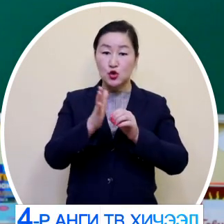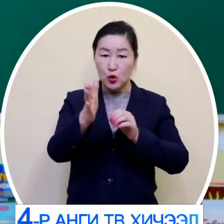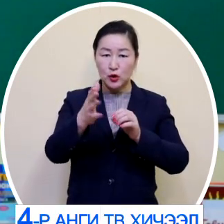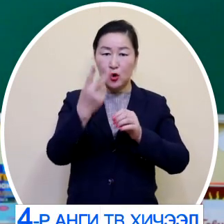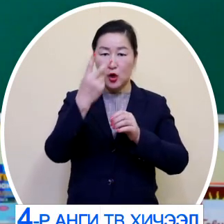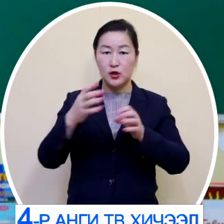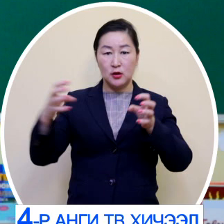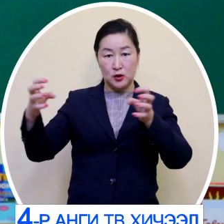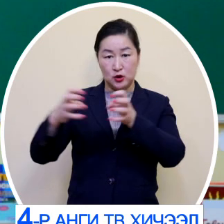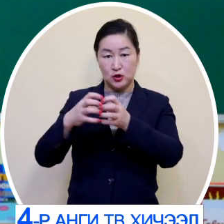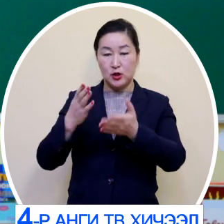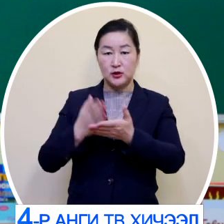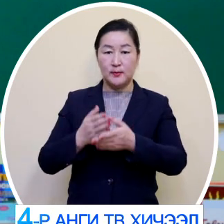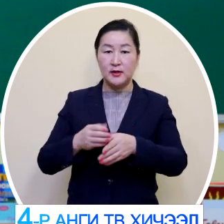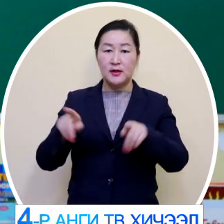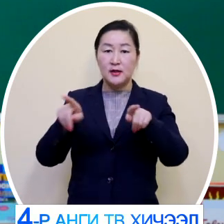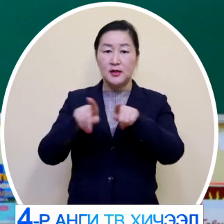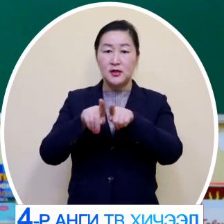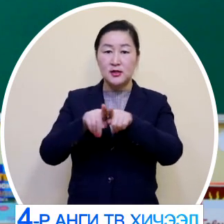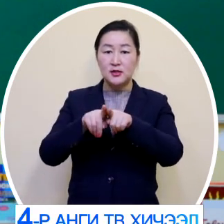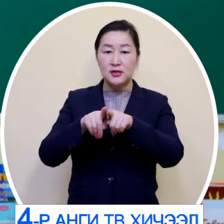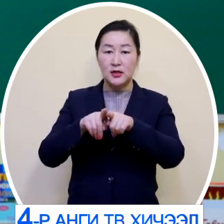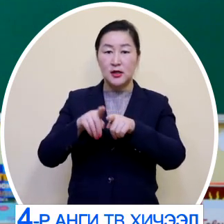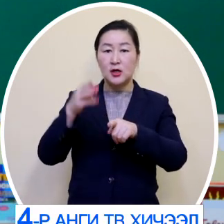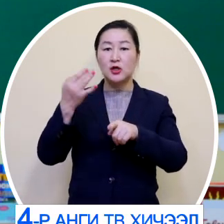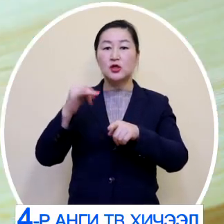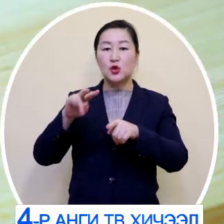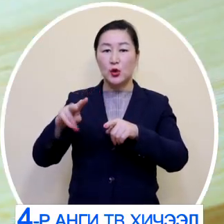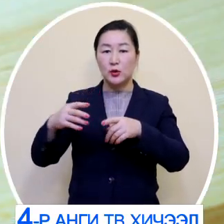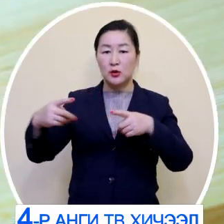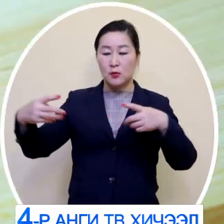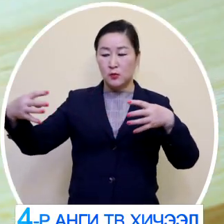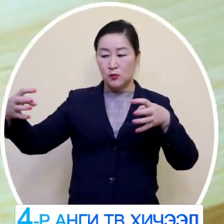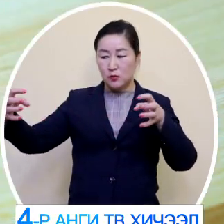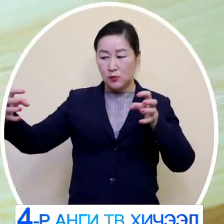байна. За, ижил туйлуудыг түлхээд үзье.